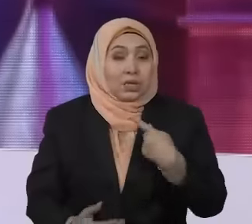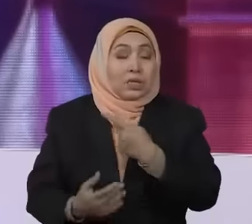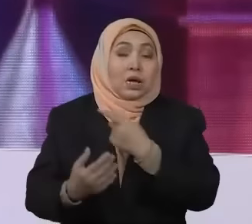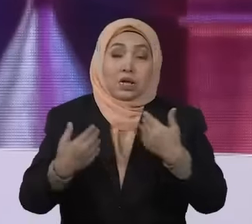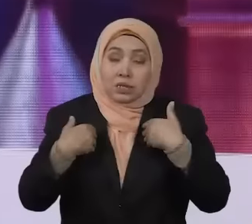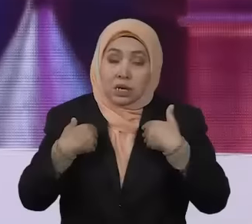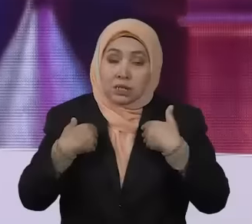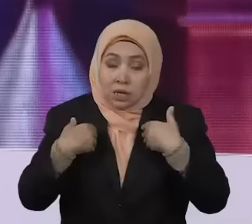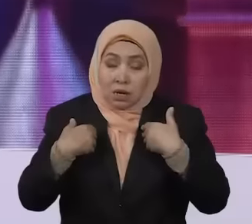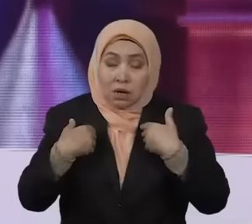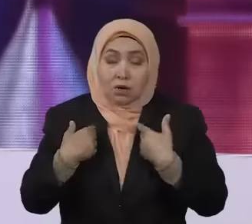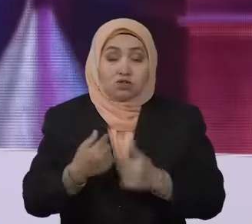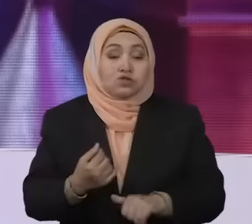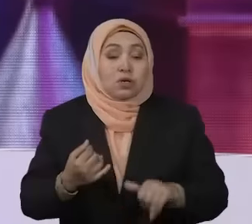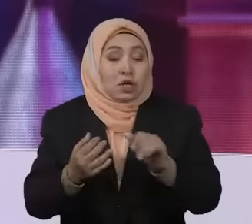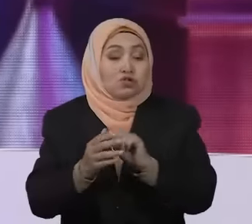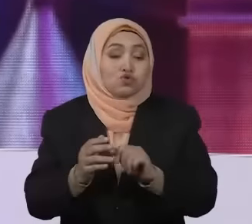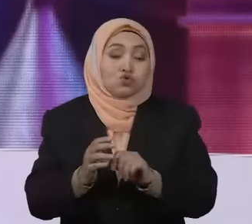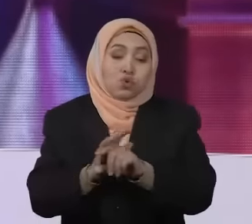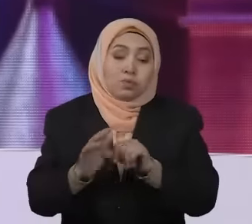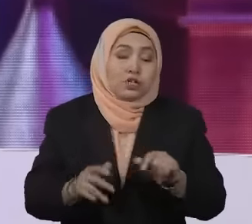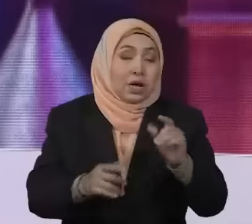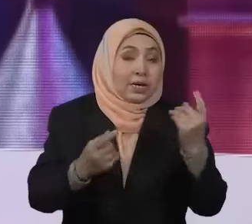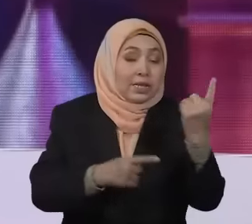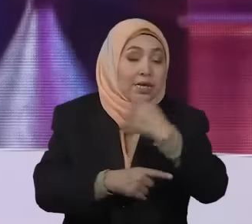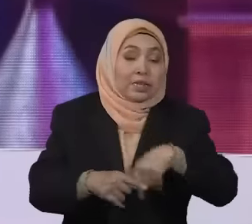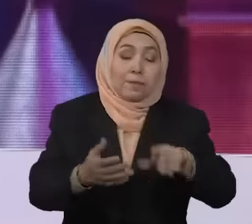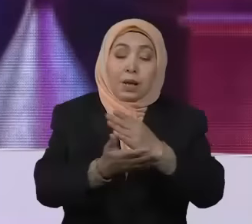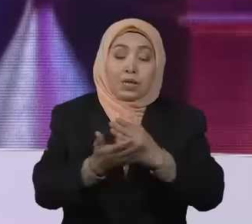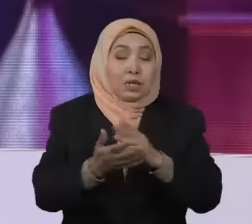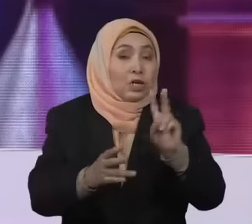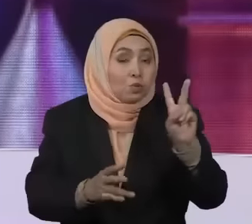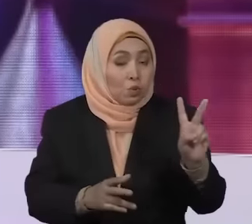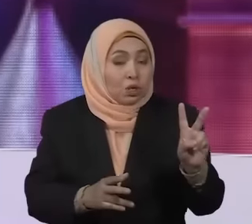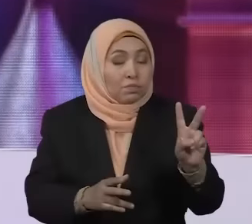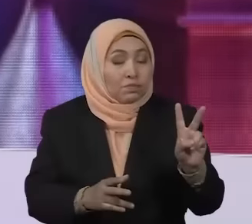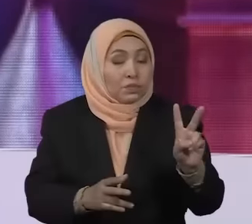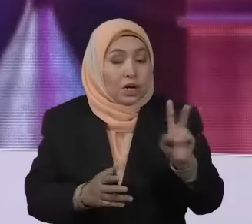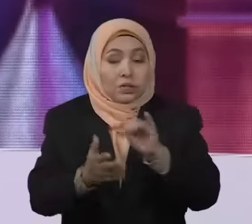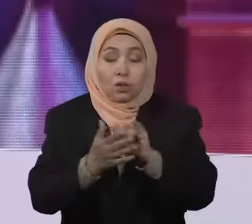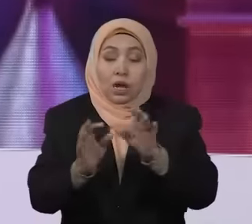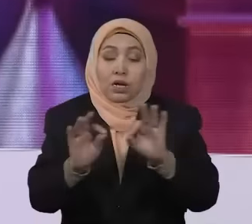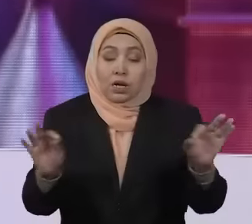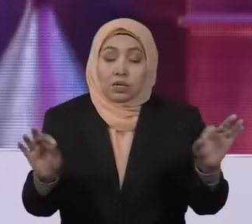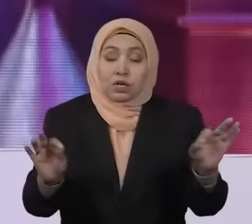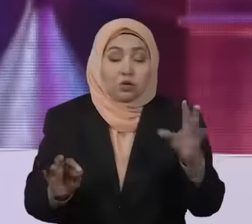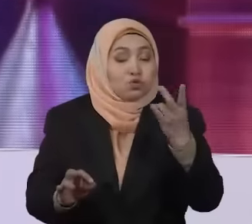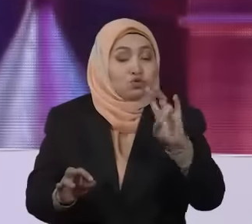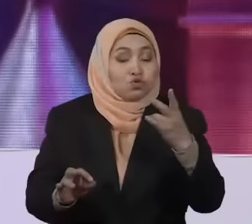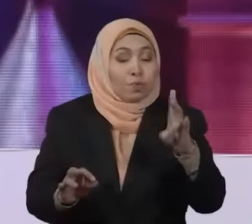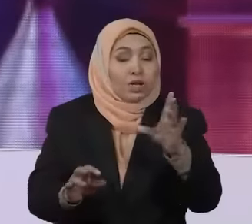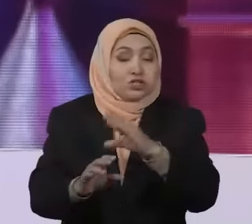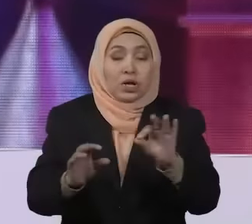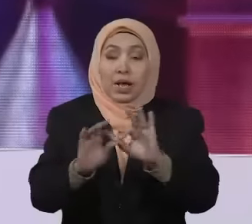berada di juzuk yang ke-10, surah At-Taubah. Hari ini kita masuki bahagian yang kedua, iaitulah ayat yang ke-17